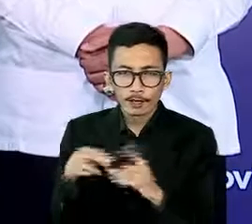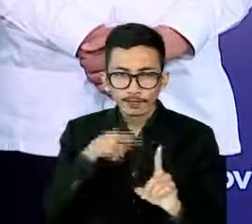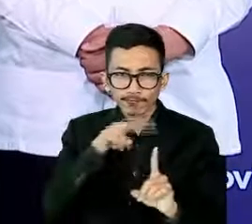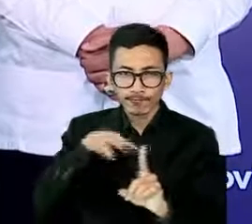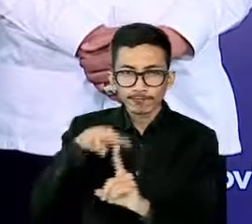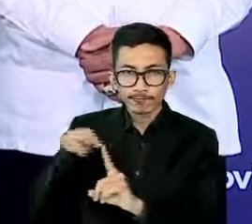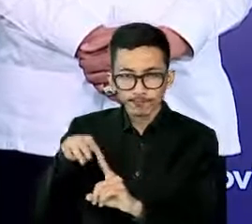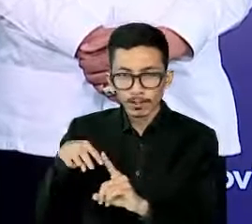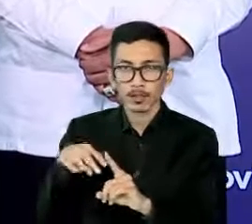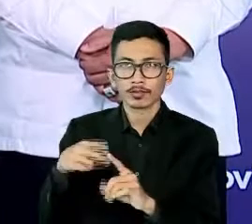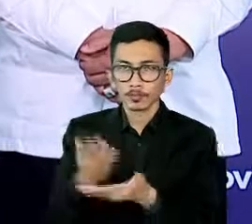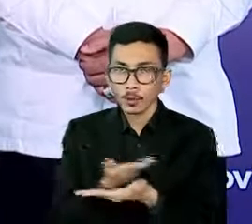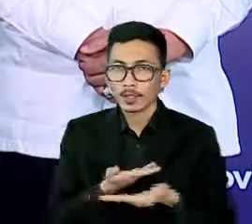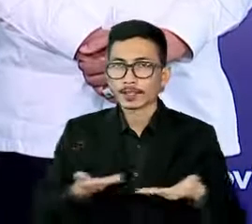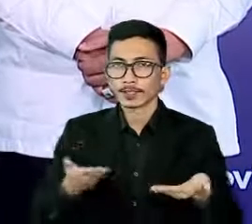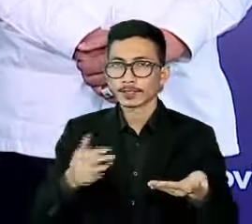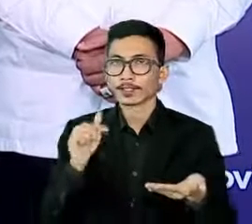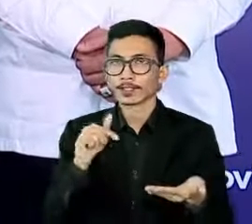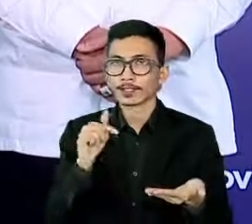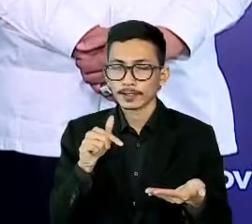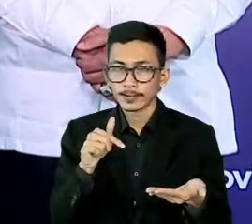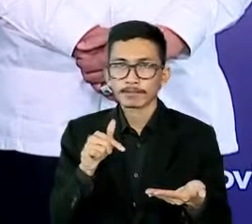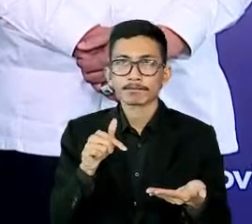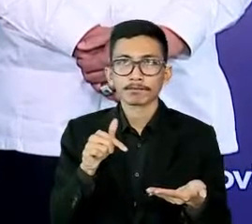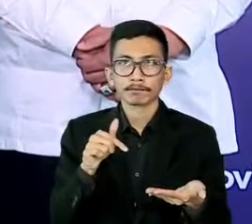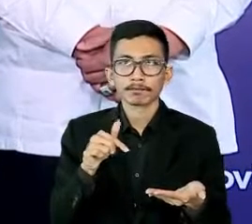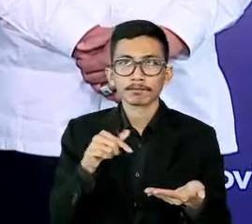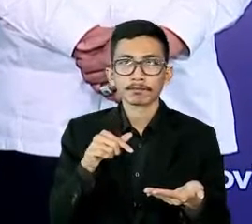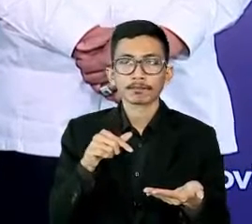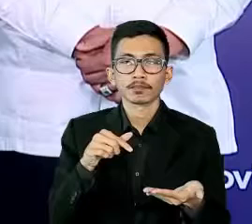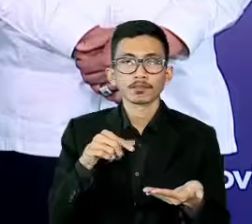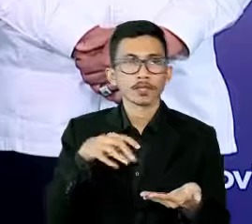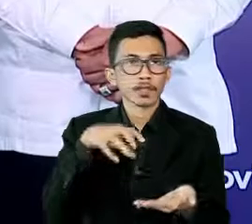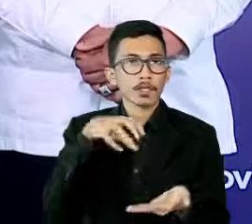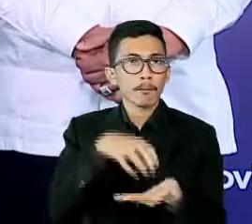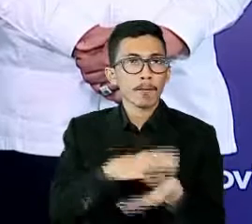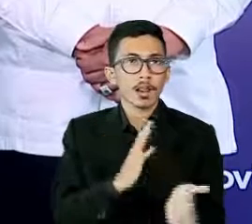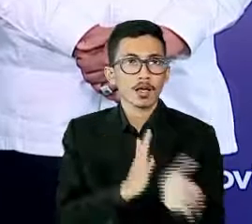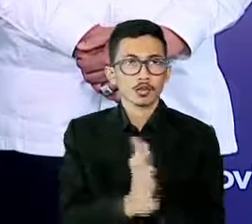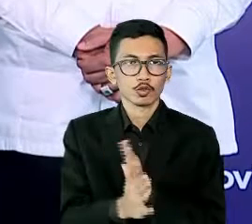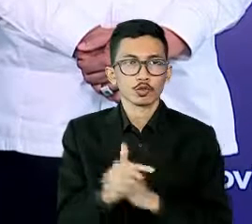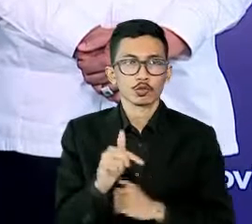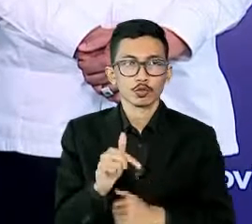dilapangan khususnya yang dilaksanakan oleh